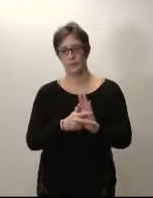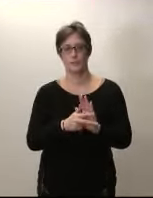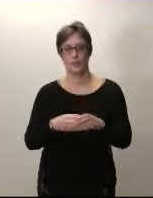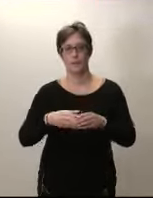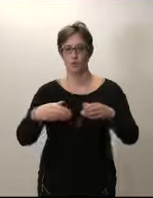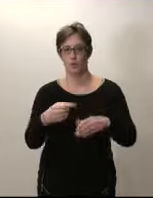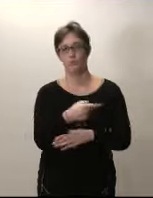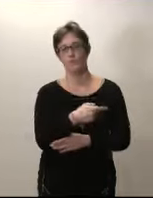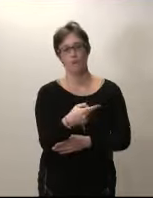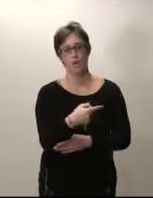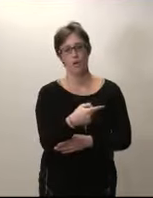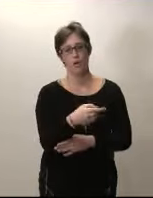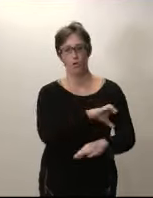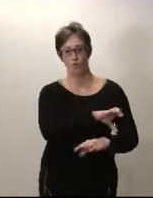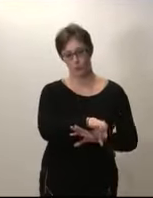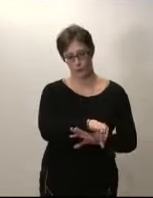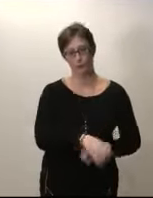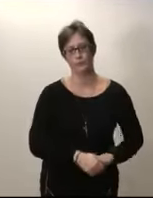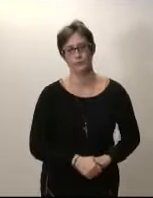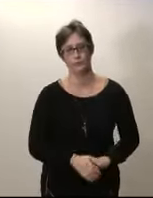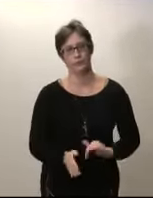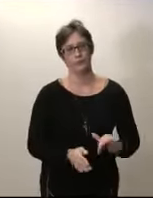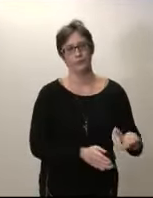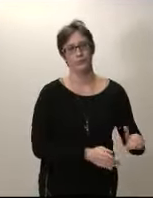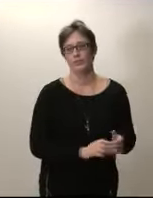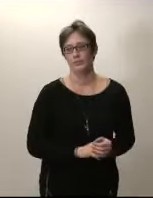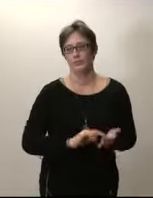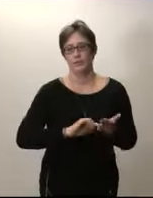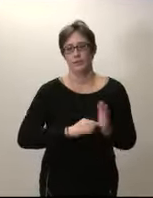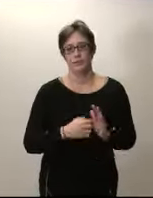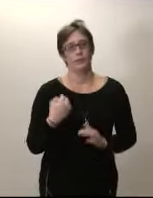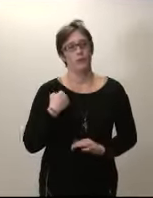moins. Donc, l'opposition. Point numéro 8.